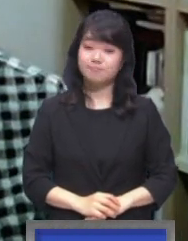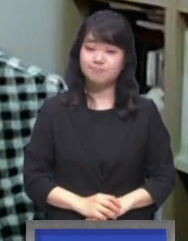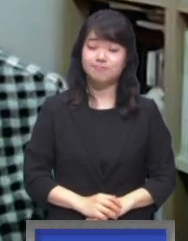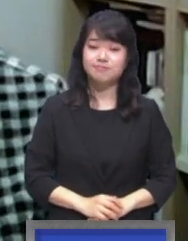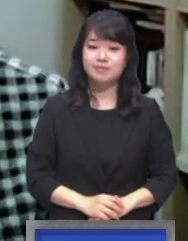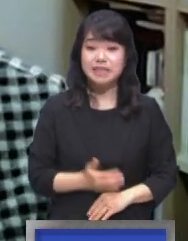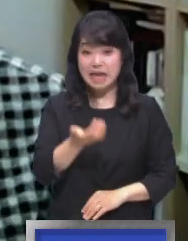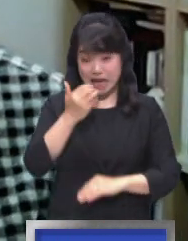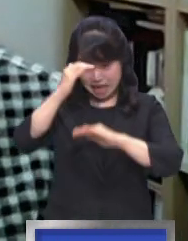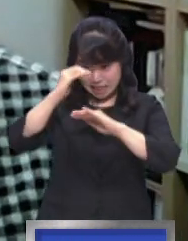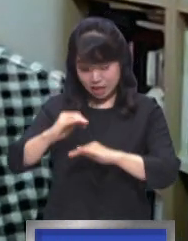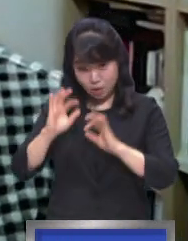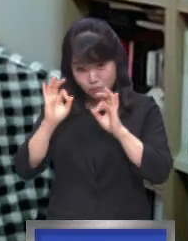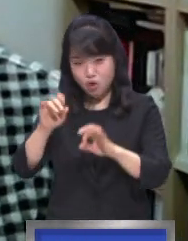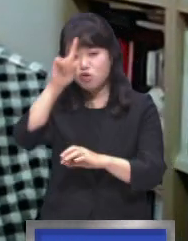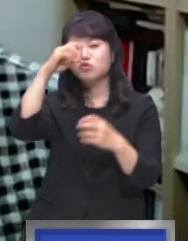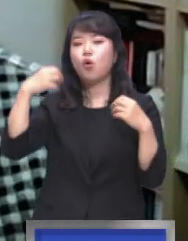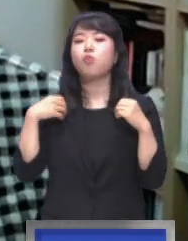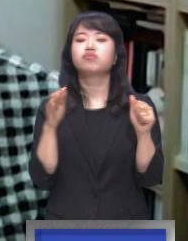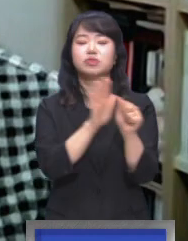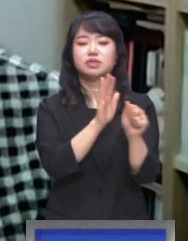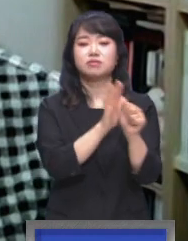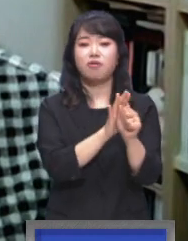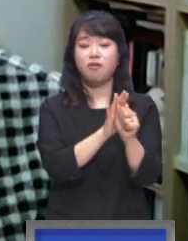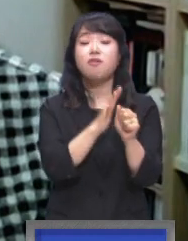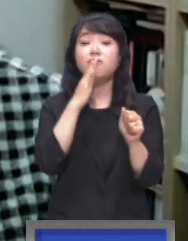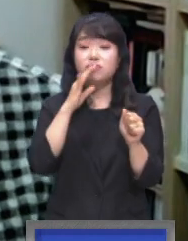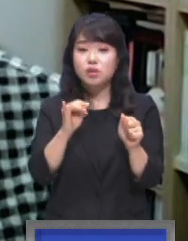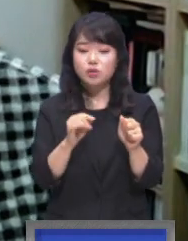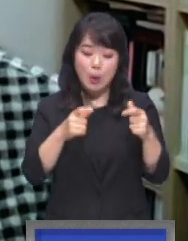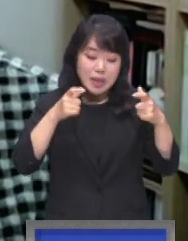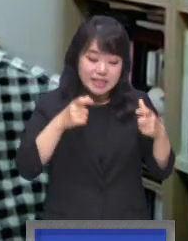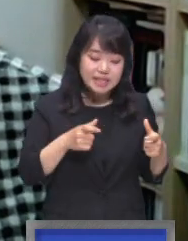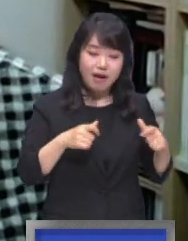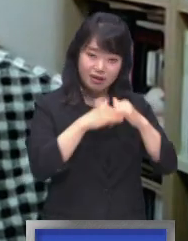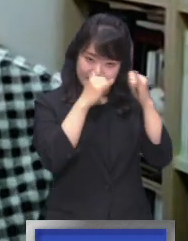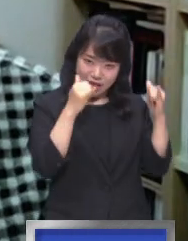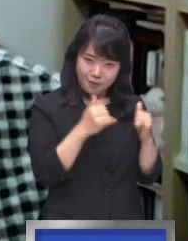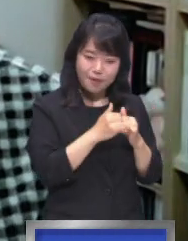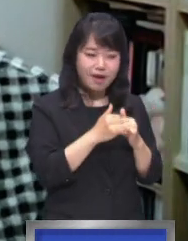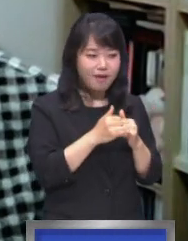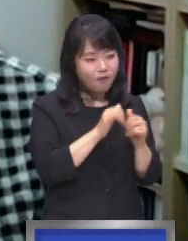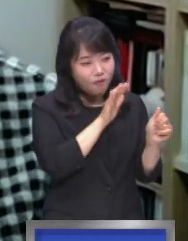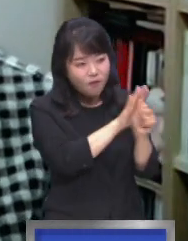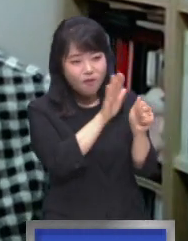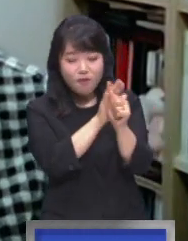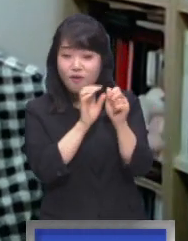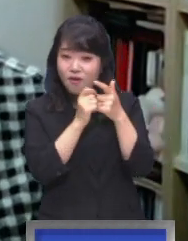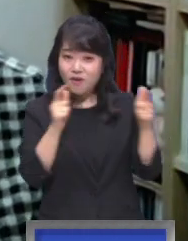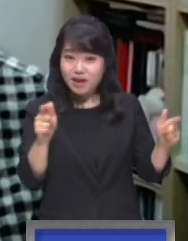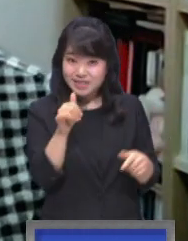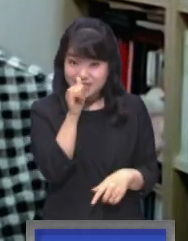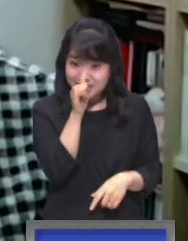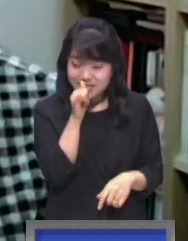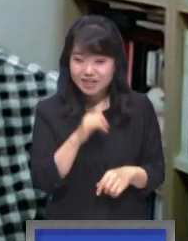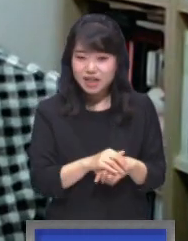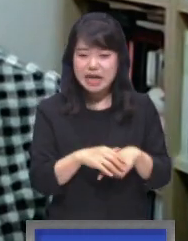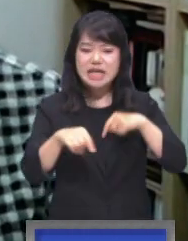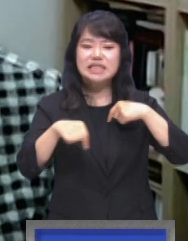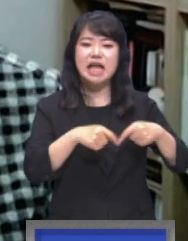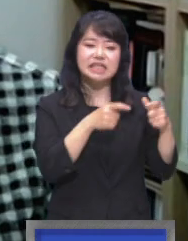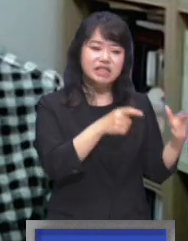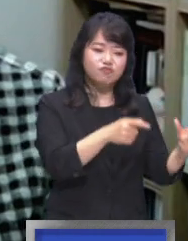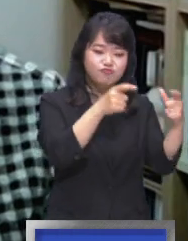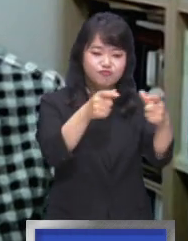앞서 전하신 내용은 정부 지원 제도이고, 또 여기에 더해 지역에서도 다양한 소상공인 정책을 내놓고 있는데, 이 자치구